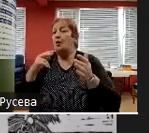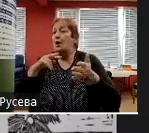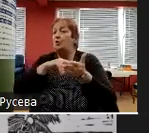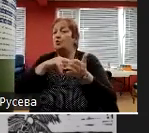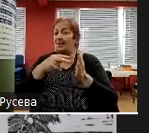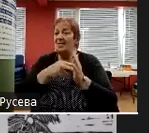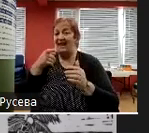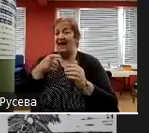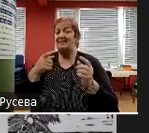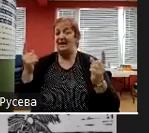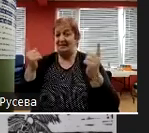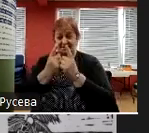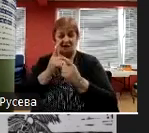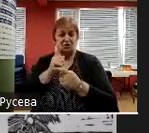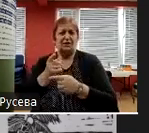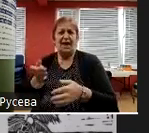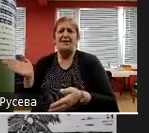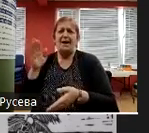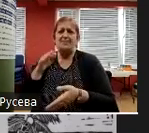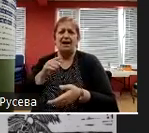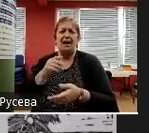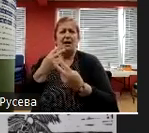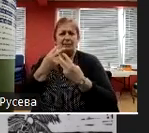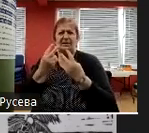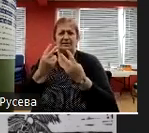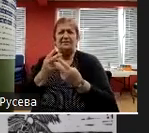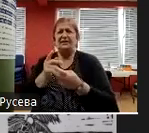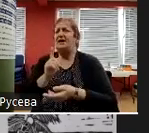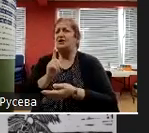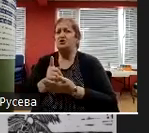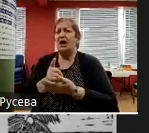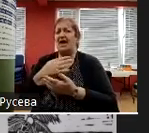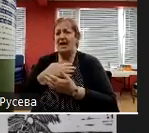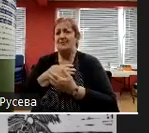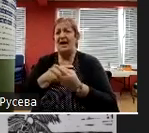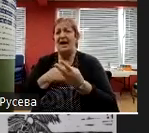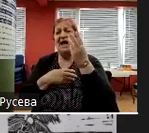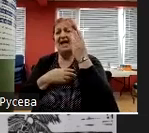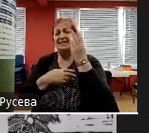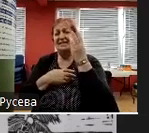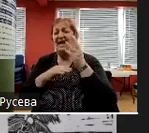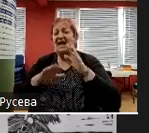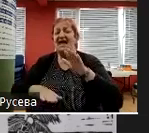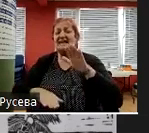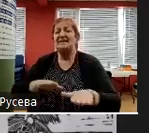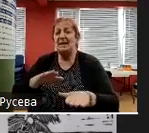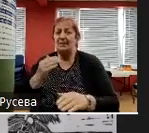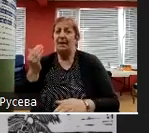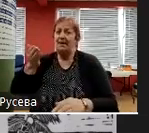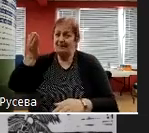такива срещи, трябва пак да се има предвид, че има 3 стъпки.